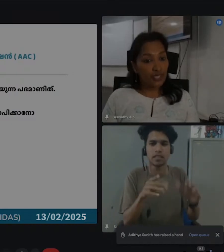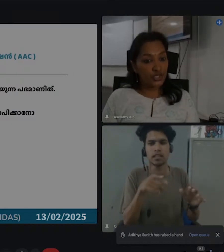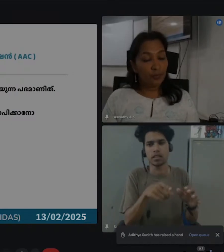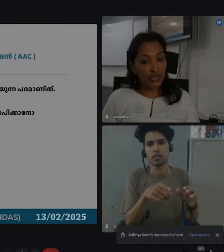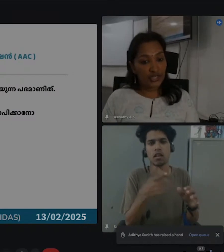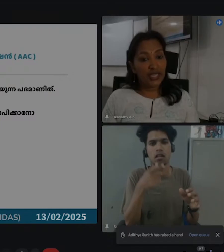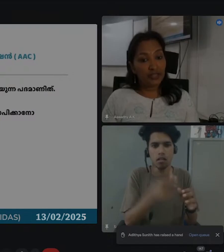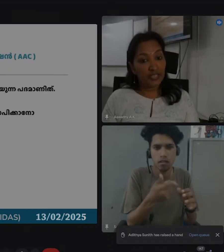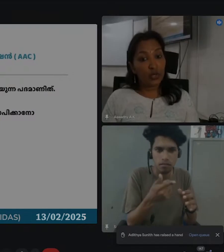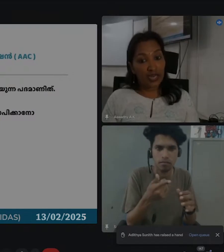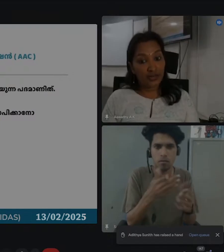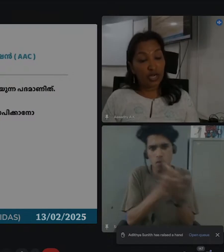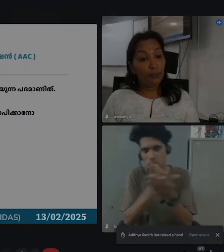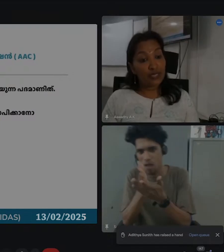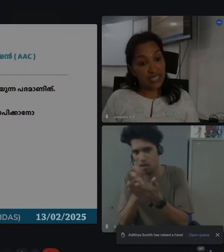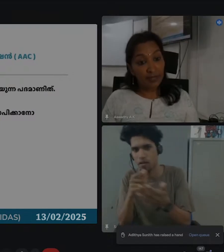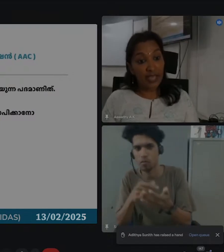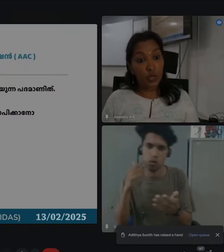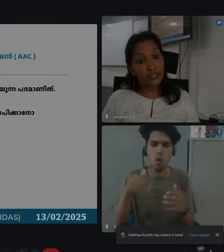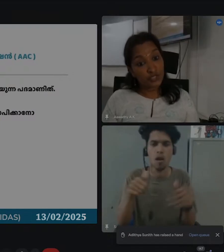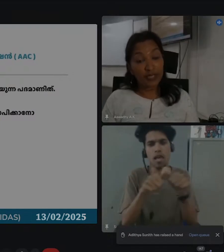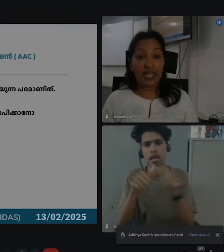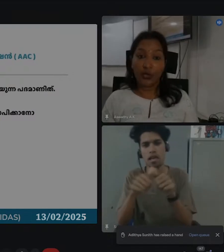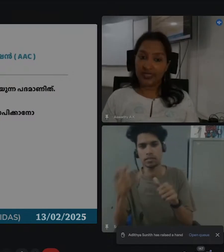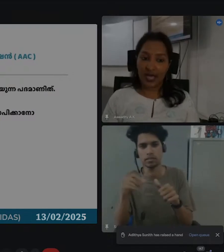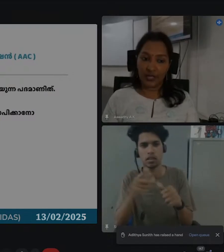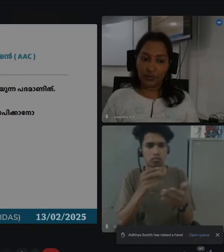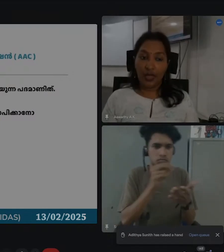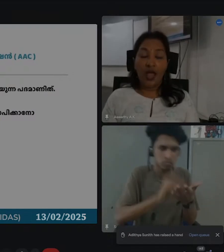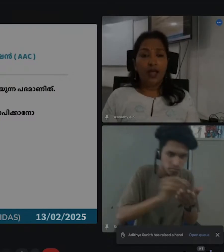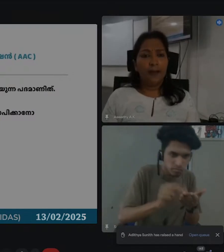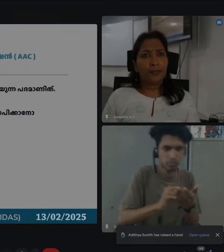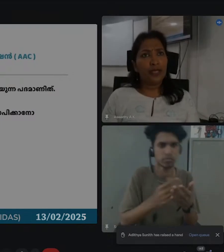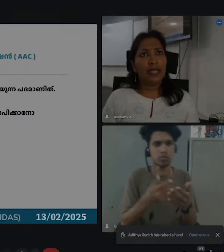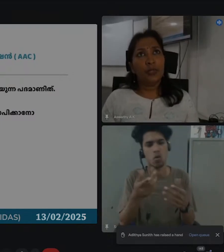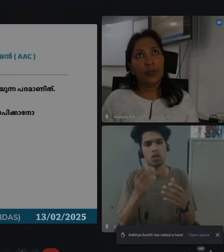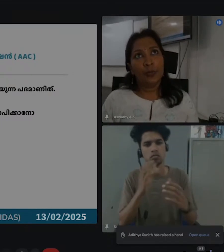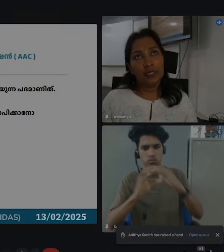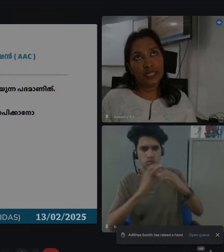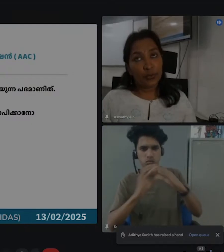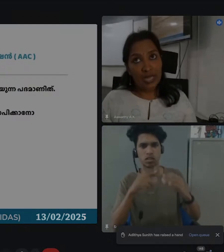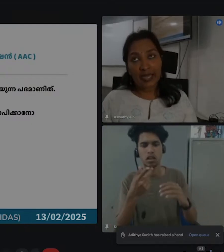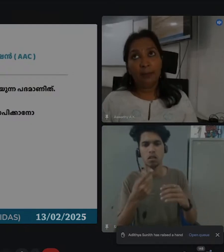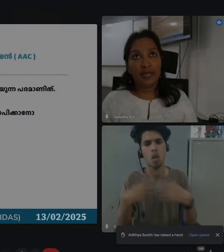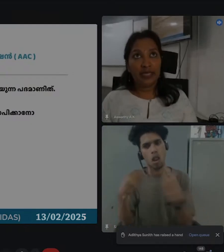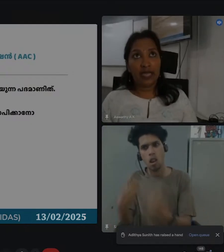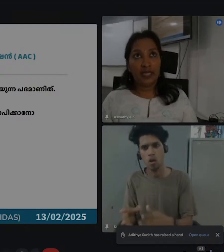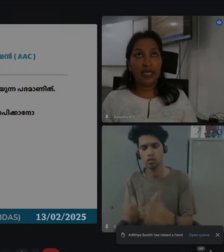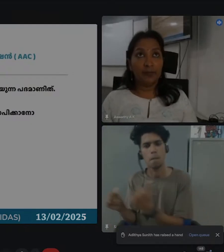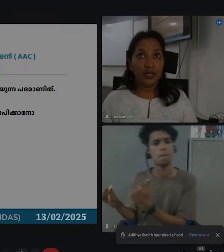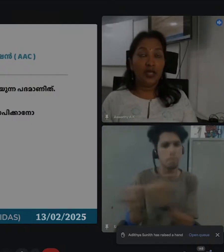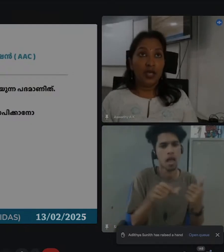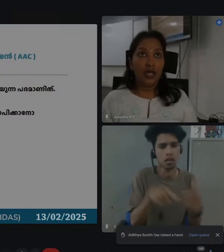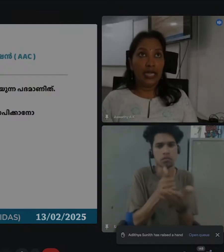സംഭാഷണം, എഴുത്ത് എന്നിവയ്ക്കുള്ള കഴിവുകളെ പുനഃസ്ഥാപിക്കാനോ മെച്ചപ്പെടുത്താനോ ഇത് സഹായിക്കുന്നു. അതായത് ഒരു ചെറിയൊരു ഉദാഹരണം